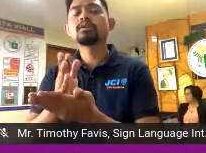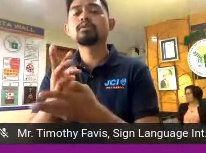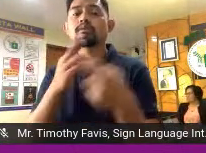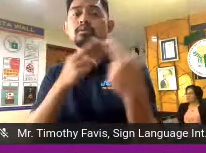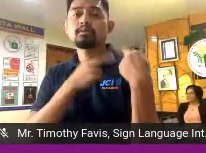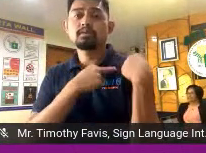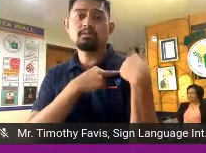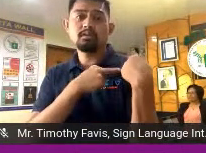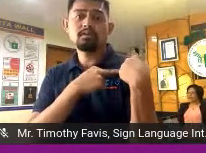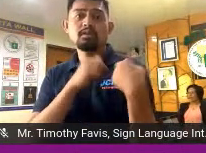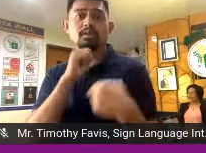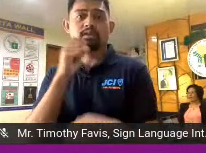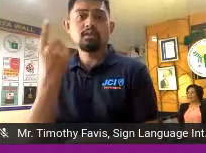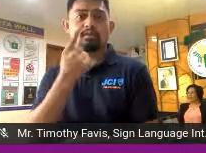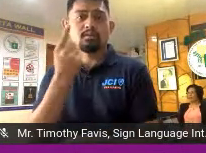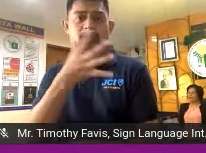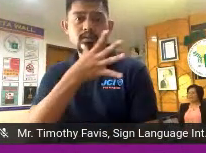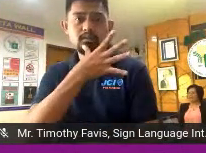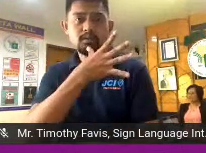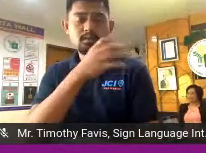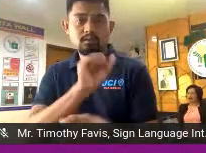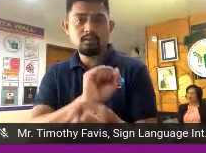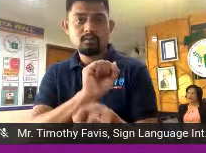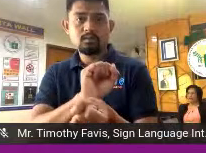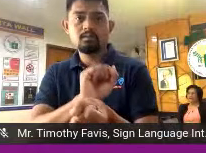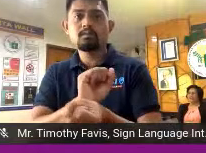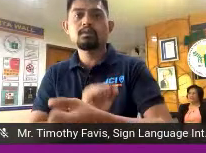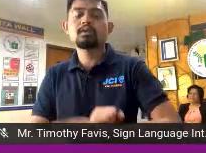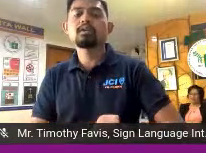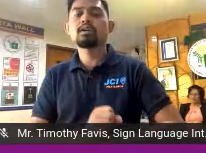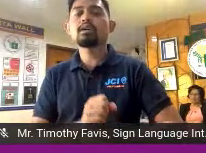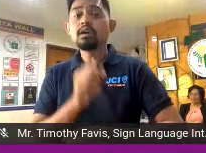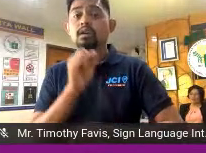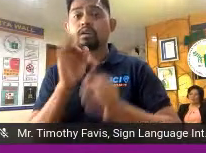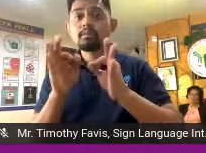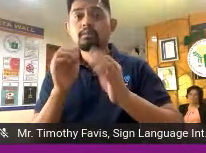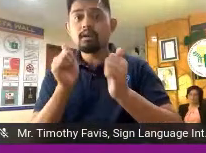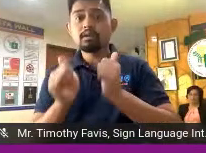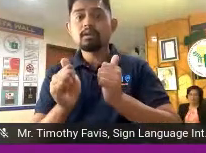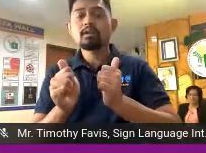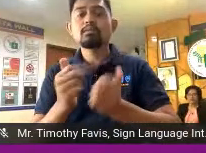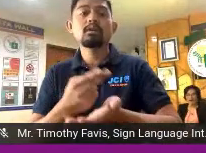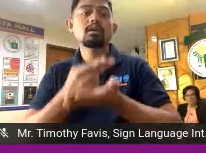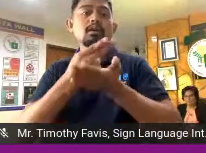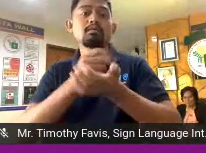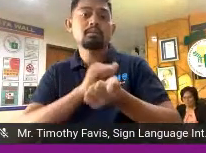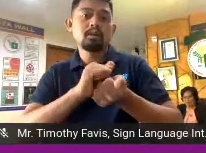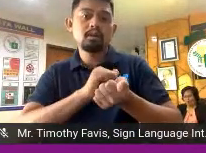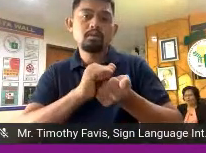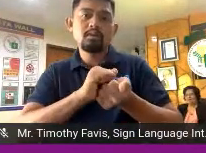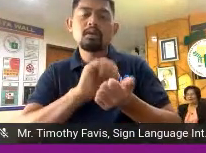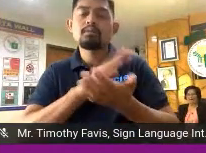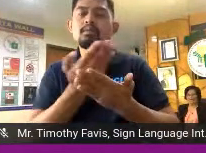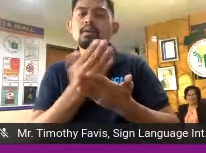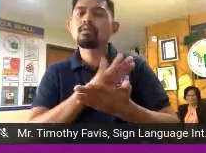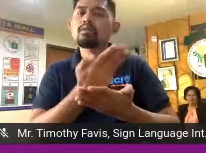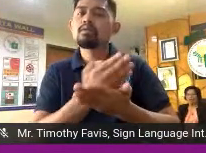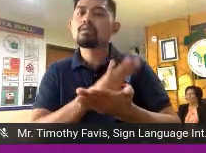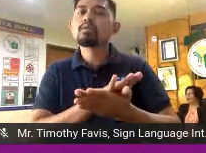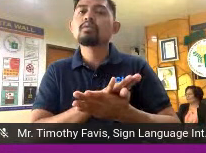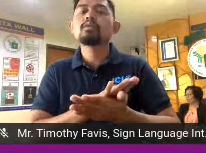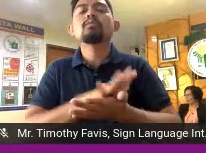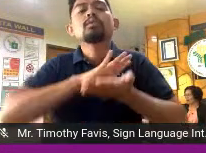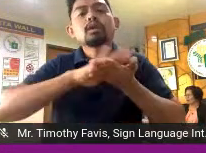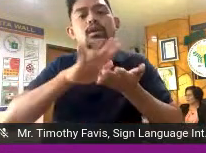responsibilities. Di nyo ba alam na pag ang lahat na trabaho ay nanay ang ginagawa ay inaapi mo ang nanay mo